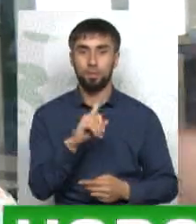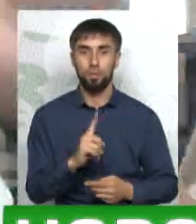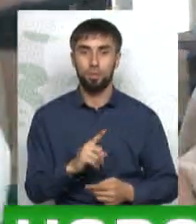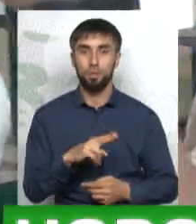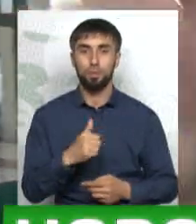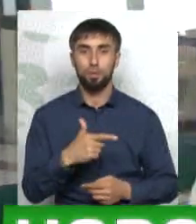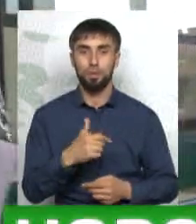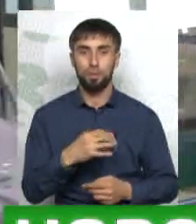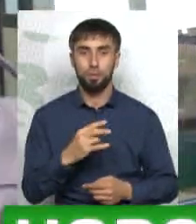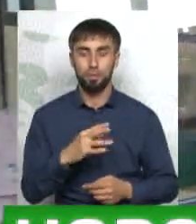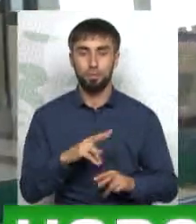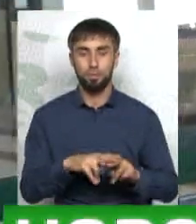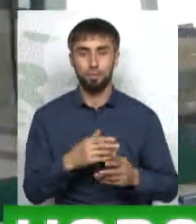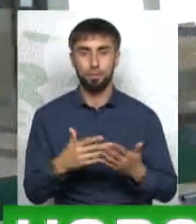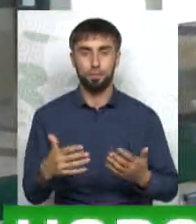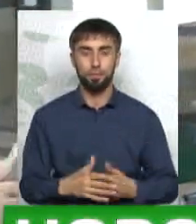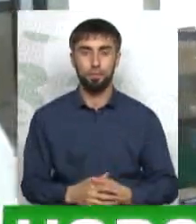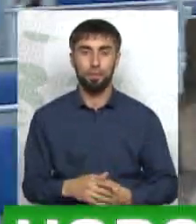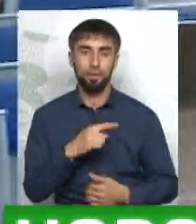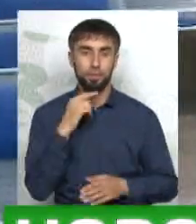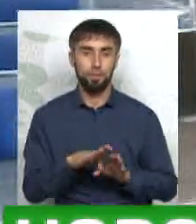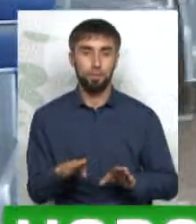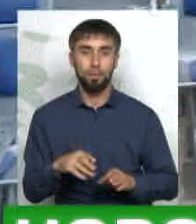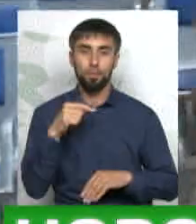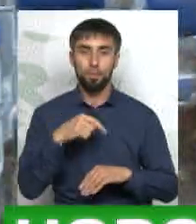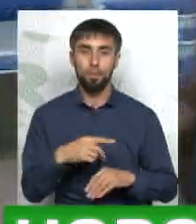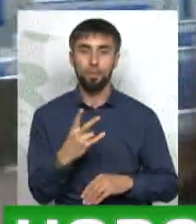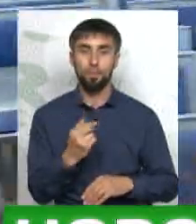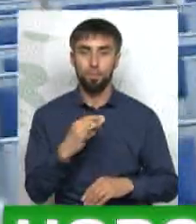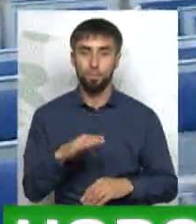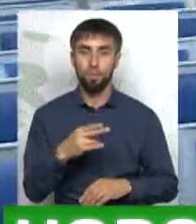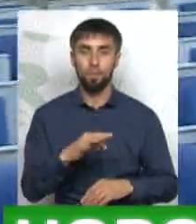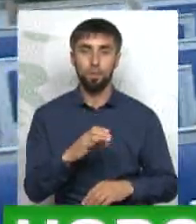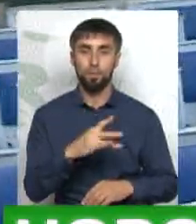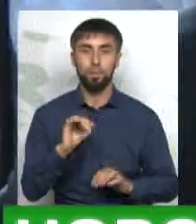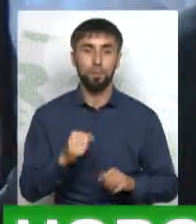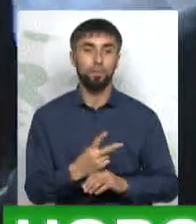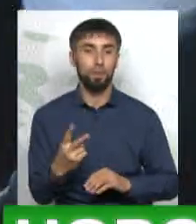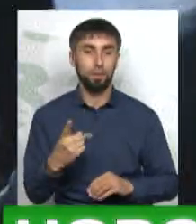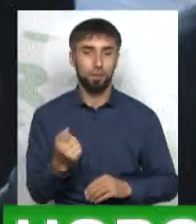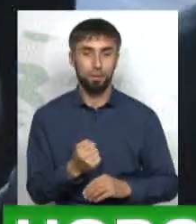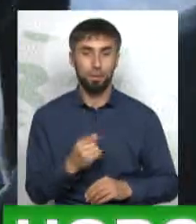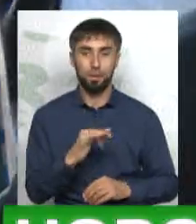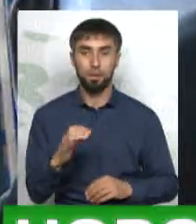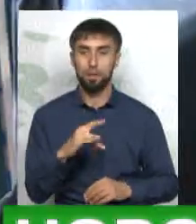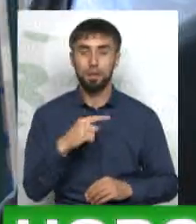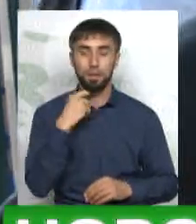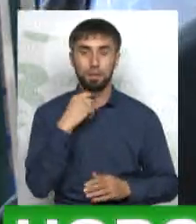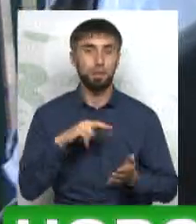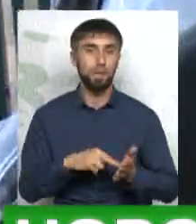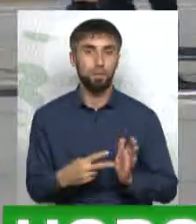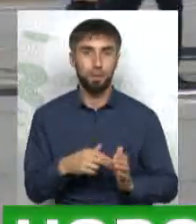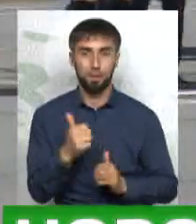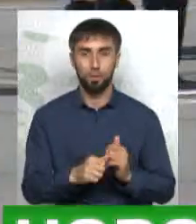и здесь побывали, в Ингушетии. Попасть на борт до Сочи можно 2 раза в неделю. Рейсы из Ингушетии